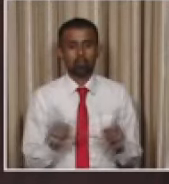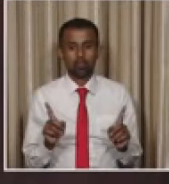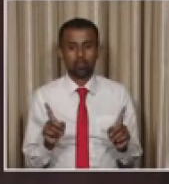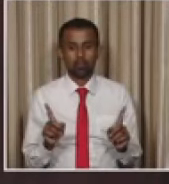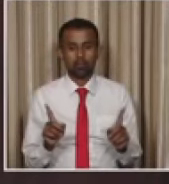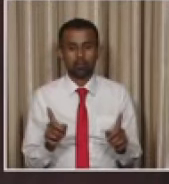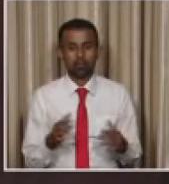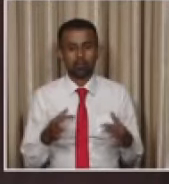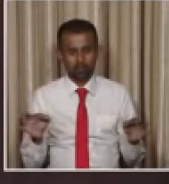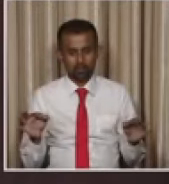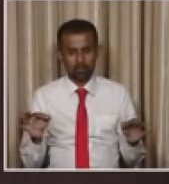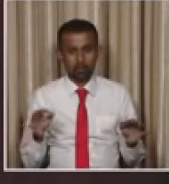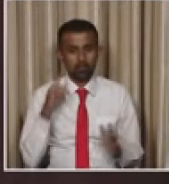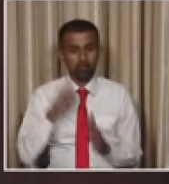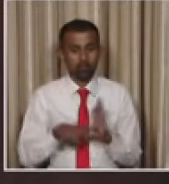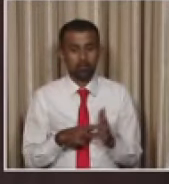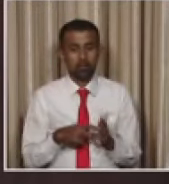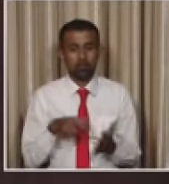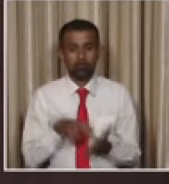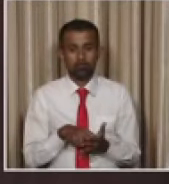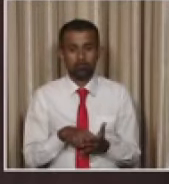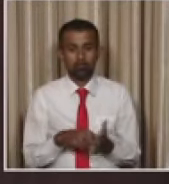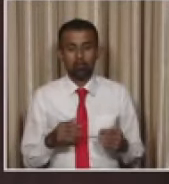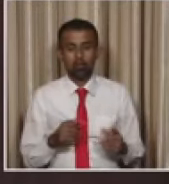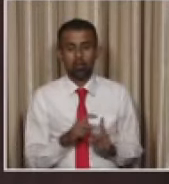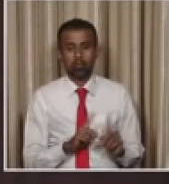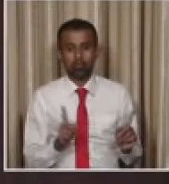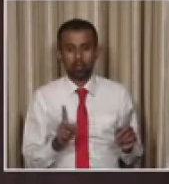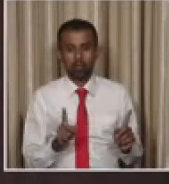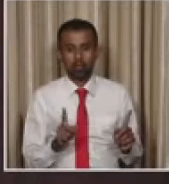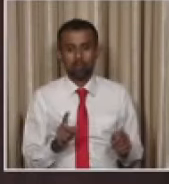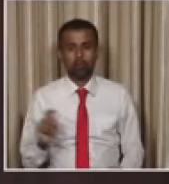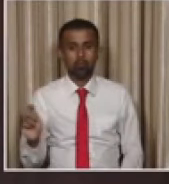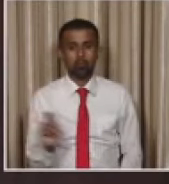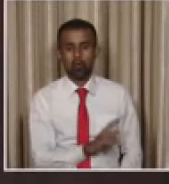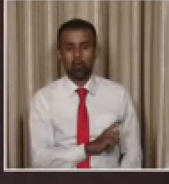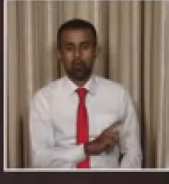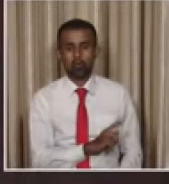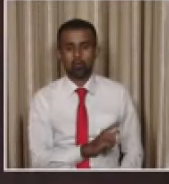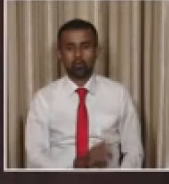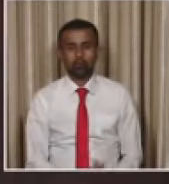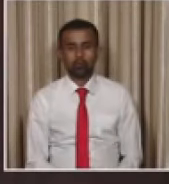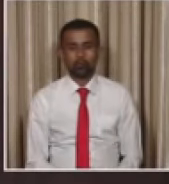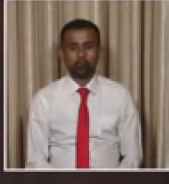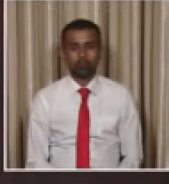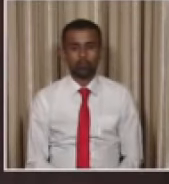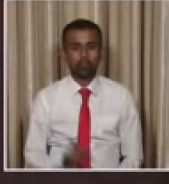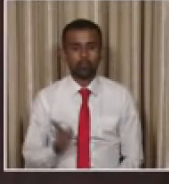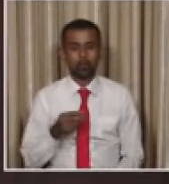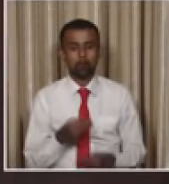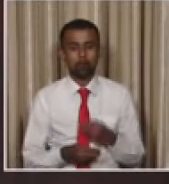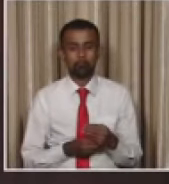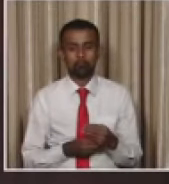Nikang nomine, Tina, Japan, Visa Gata, Tawad Dola the Hack, then I Gano, may apport together. Our company.